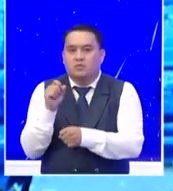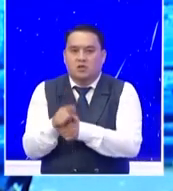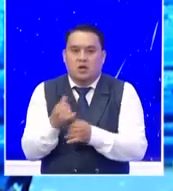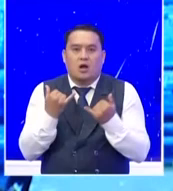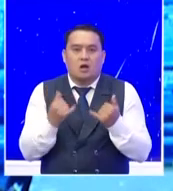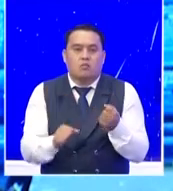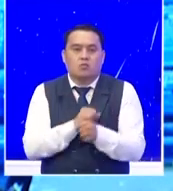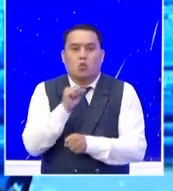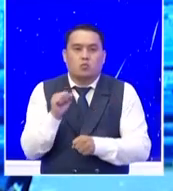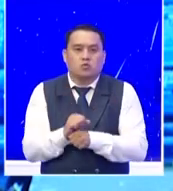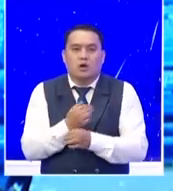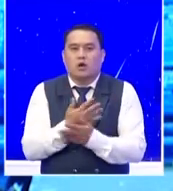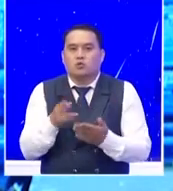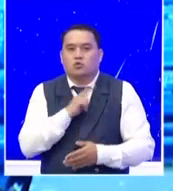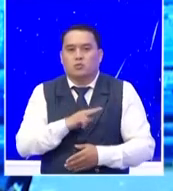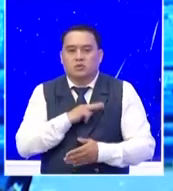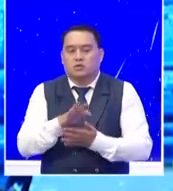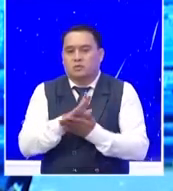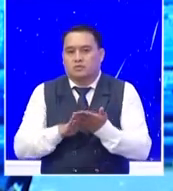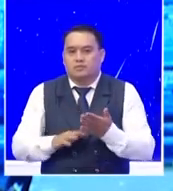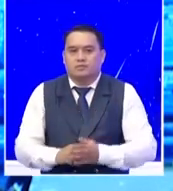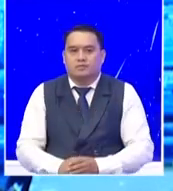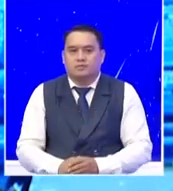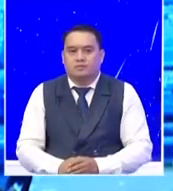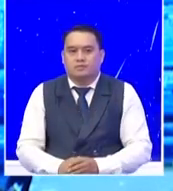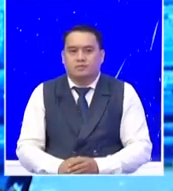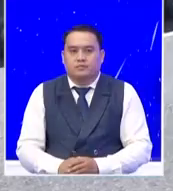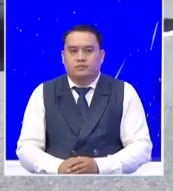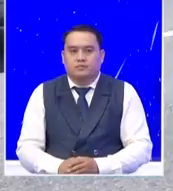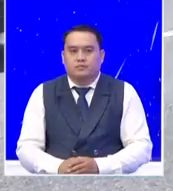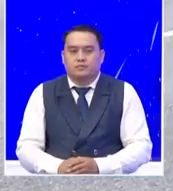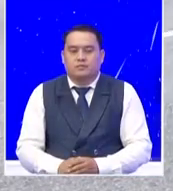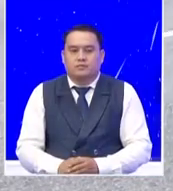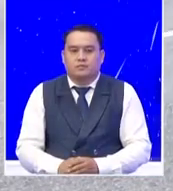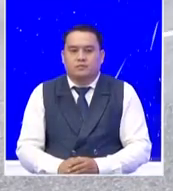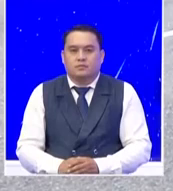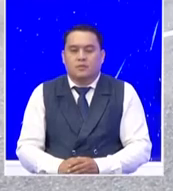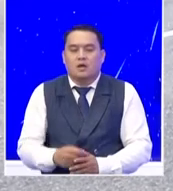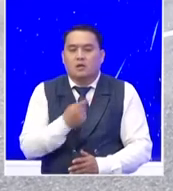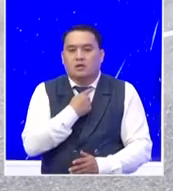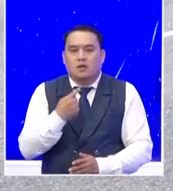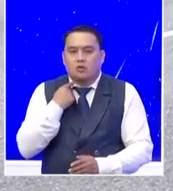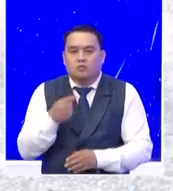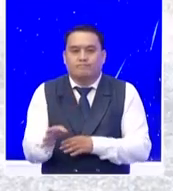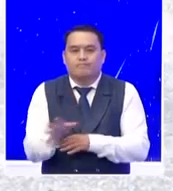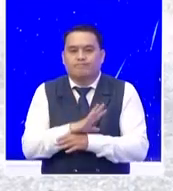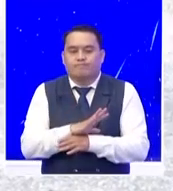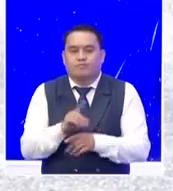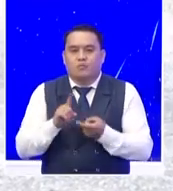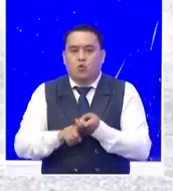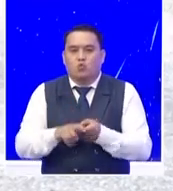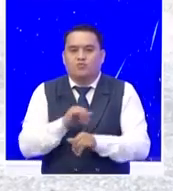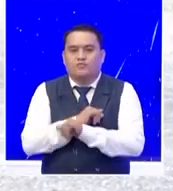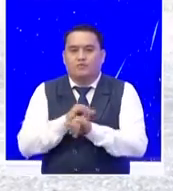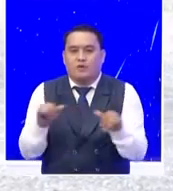Қазір блокпостарда қандай жұмыстар атқарылып жатыр? Сюжеттен көрейік. Талдықорғанда COVID-19 вирусын жұқтырғандар саны күрт өсуіне